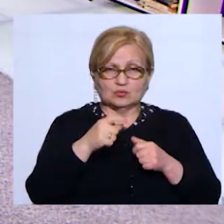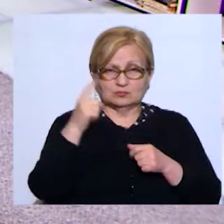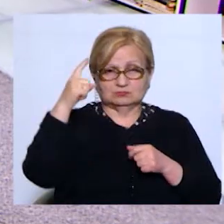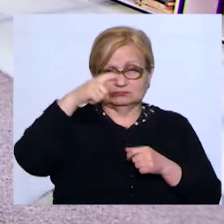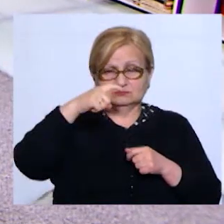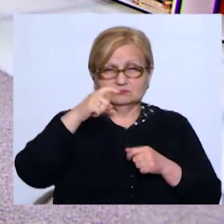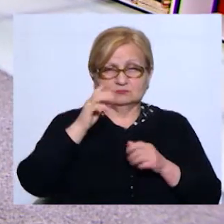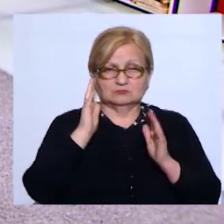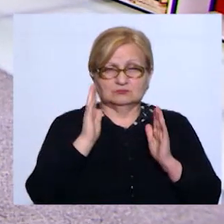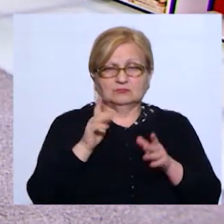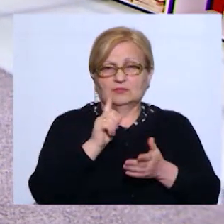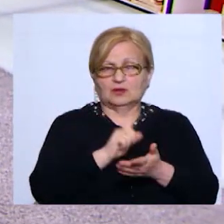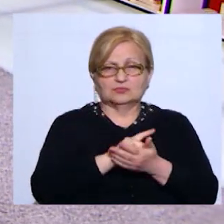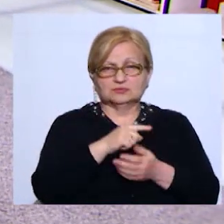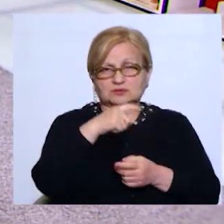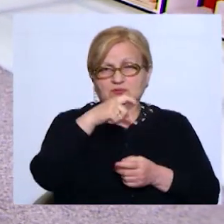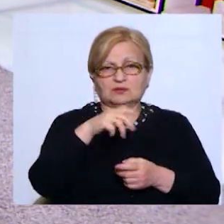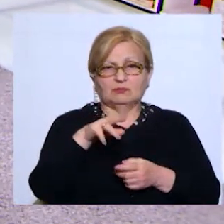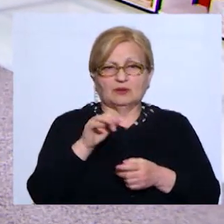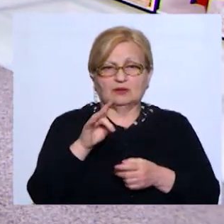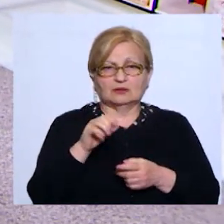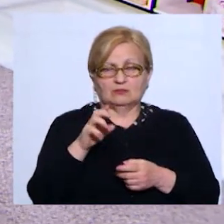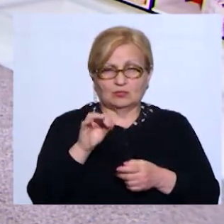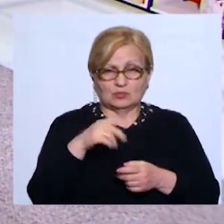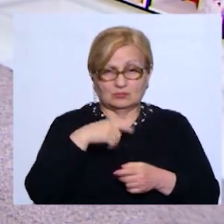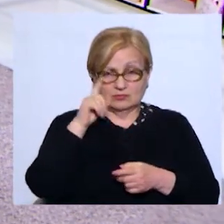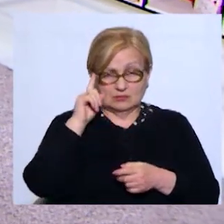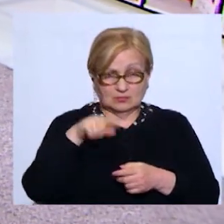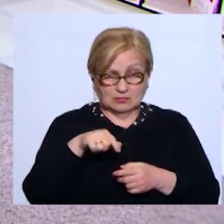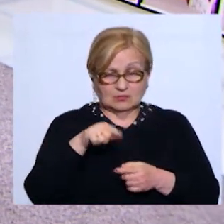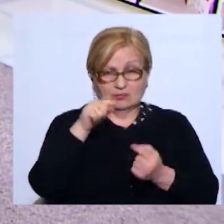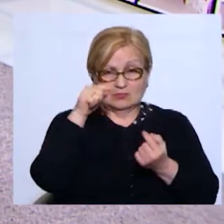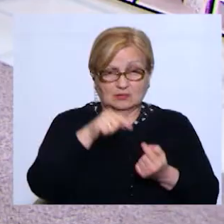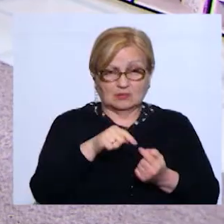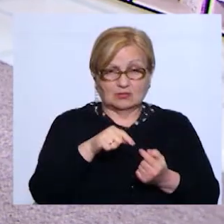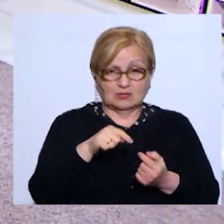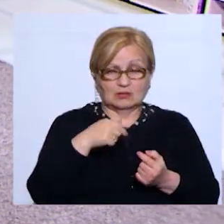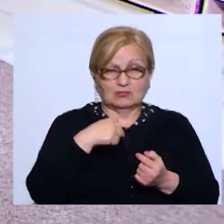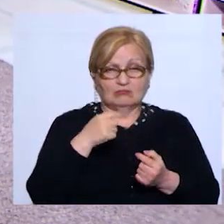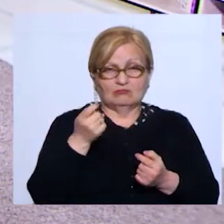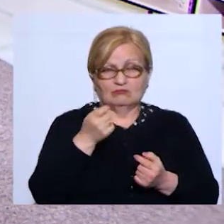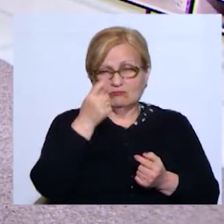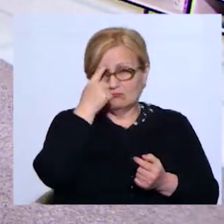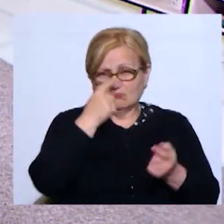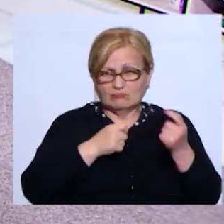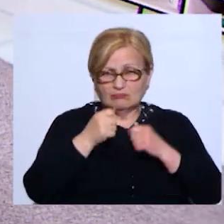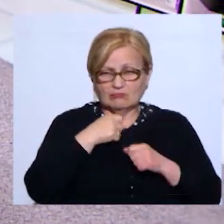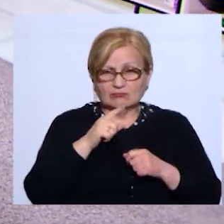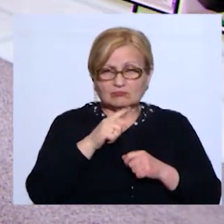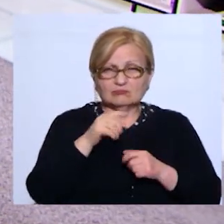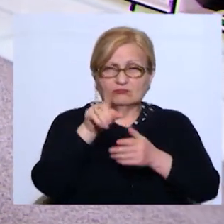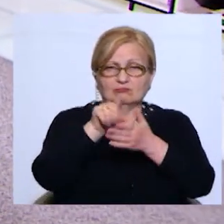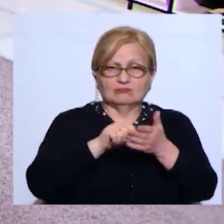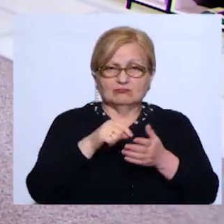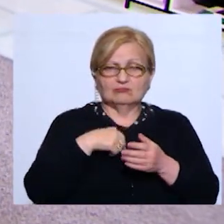წირი იყო პარაბოლის შესაბამისი. როგორც კი მე ვიცი პარაბოლას შესაბამება, უკვე შემიძლია მინიმალური ინფორმაცია ამოვკრიფო გრაფიკი